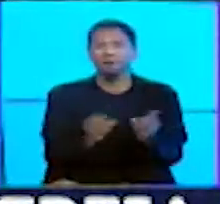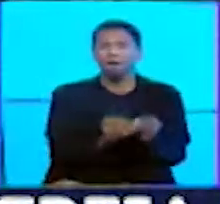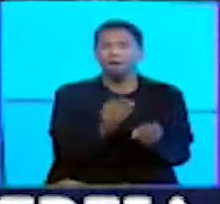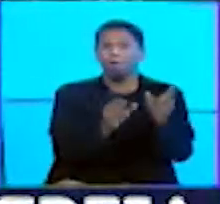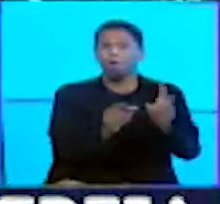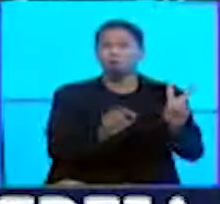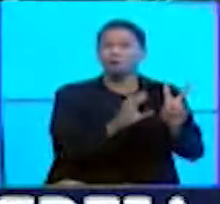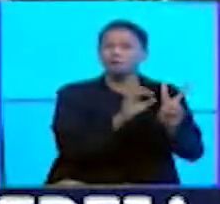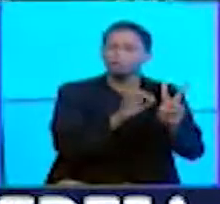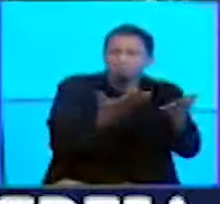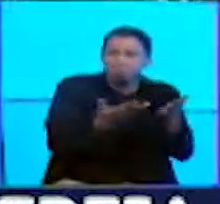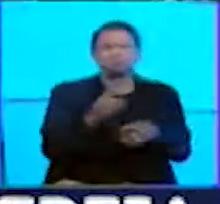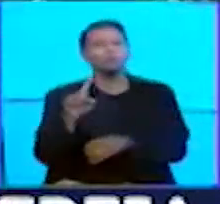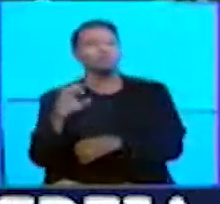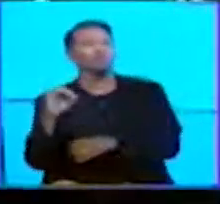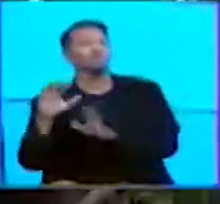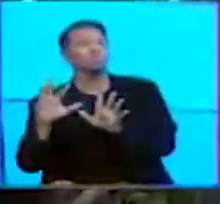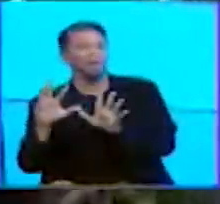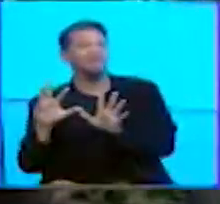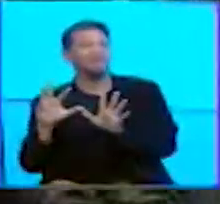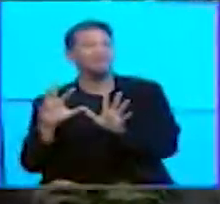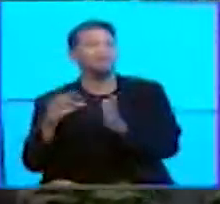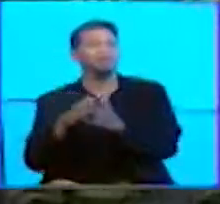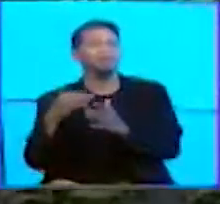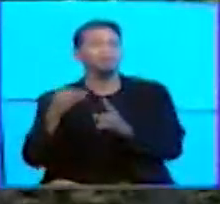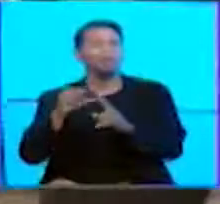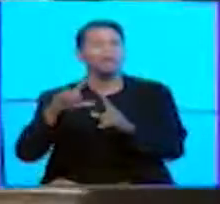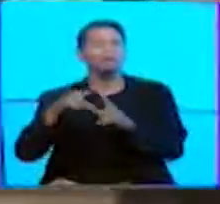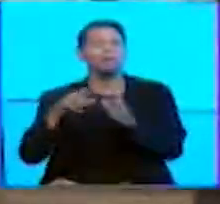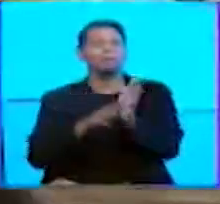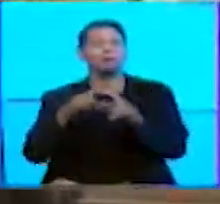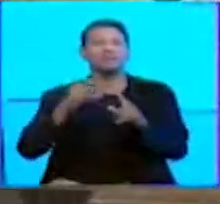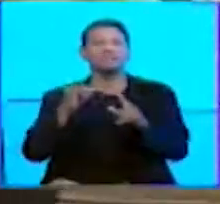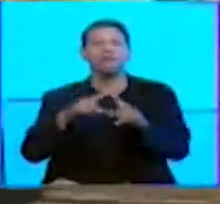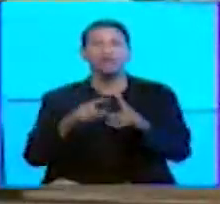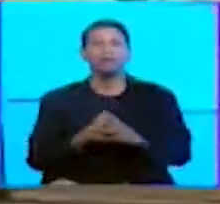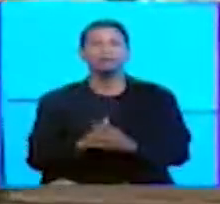dan 109 umat di Plaza Maria.